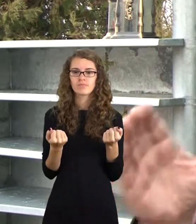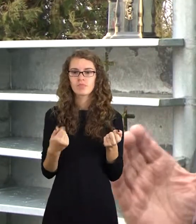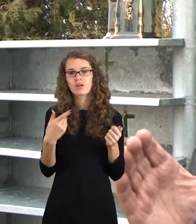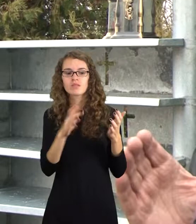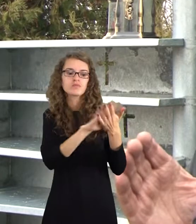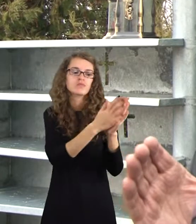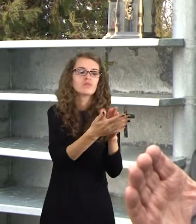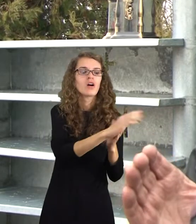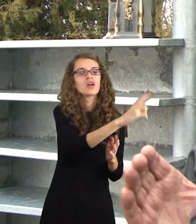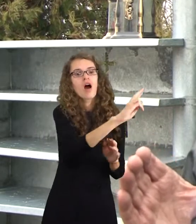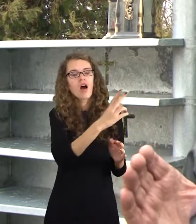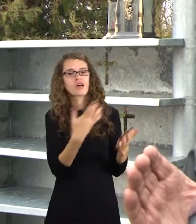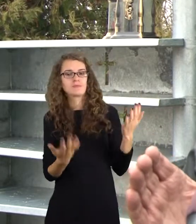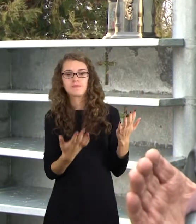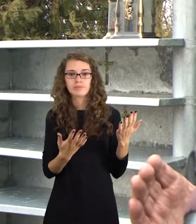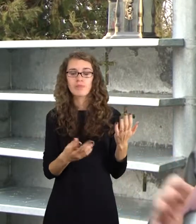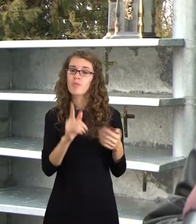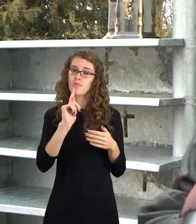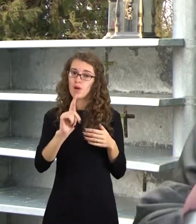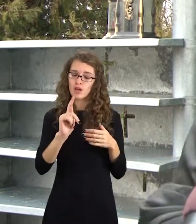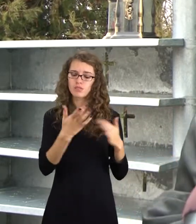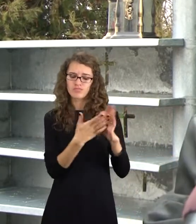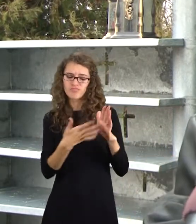aprūpinimo sistema. Bet šitą dalyką